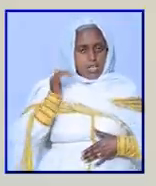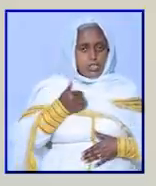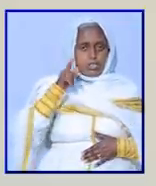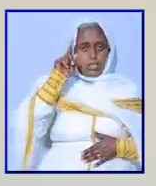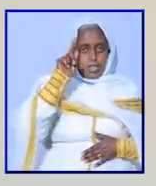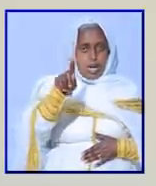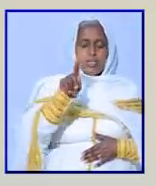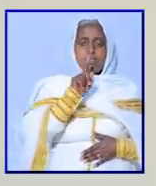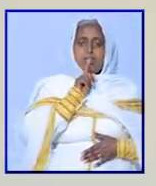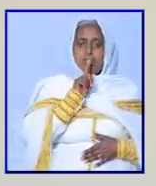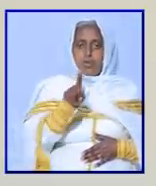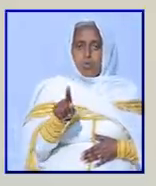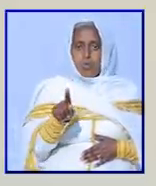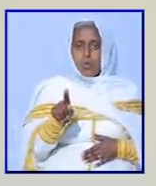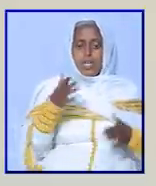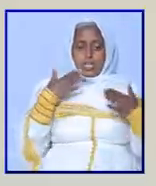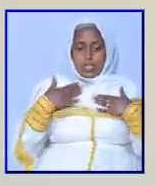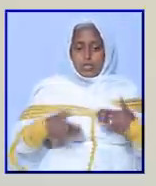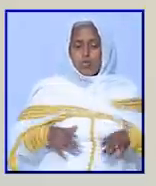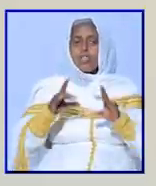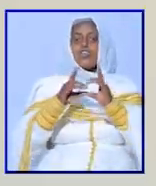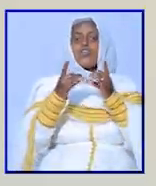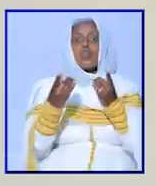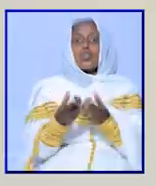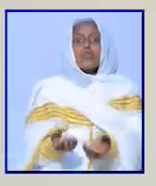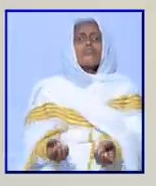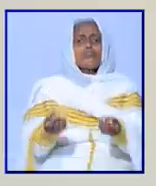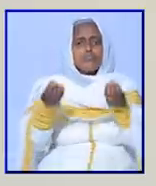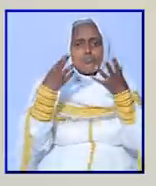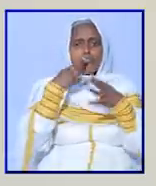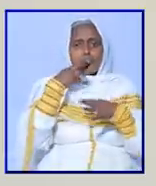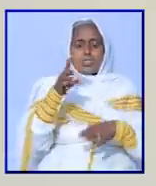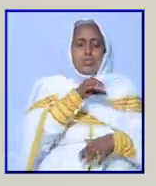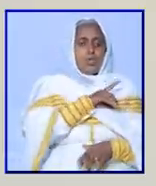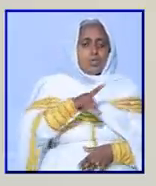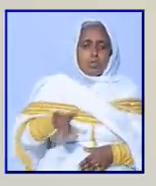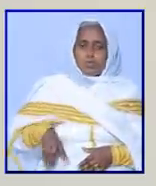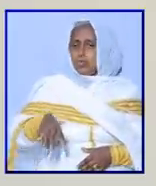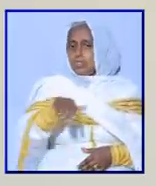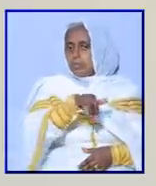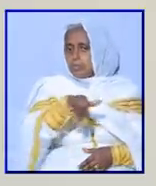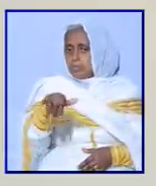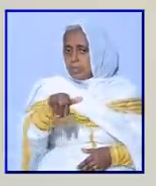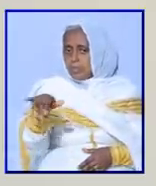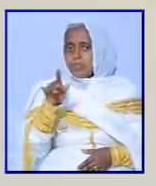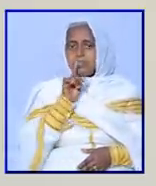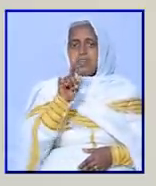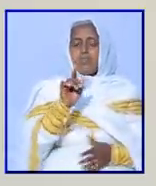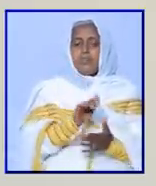አካላችን አንድ ነው የሰውነት ክፍሎቻችን ብዙ ናቸው ክርስቶስም እንዲሁ ነው